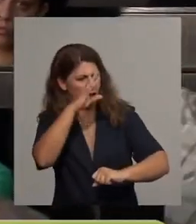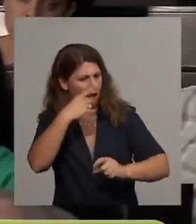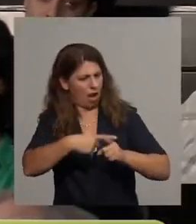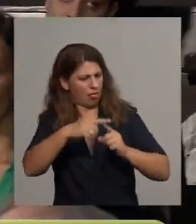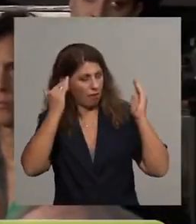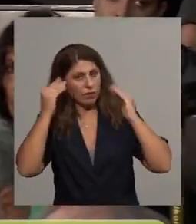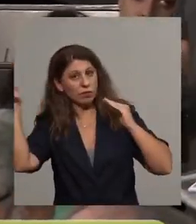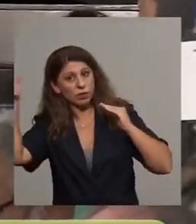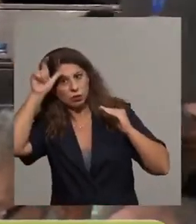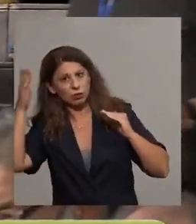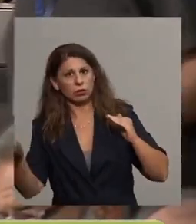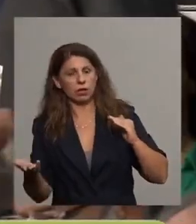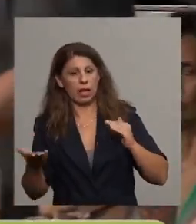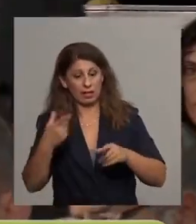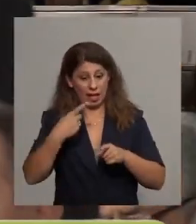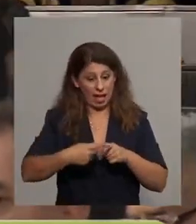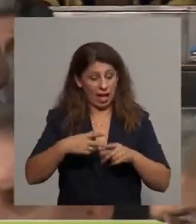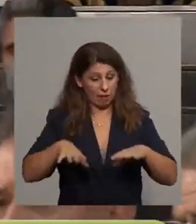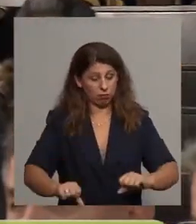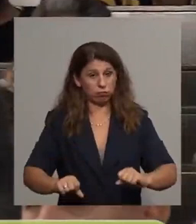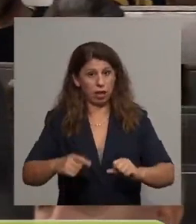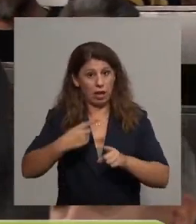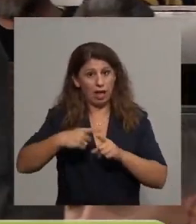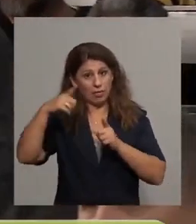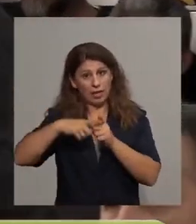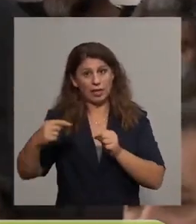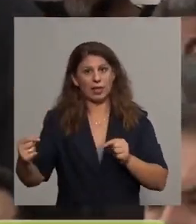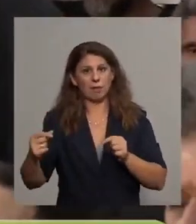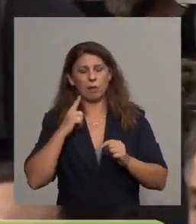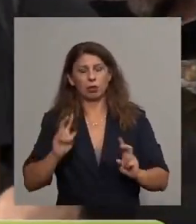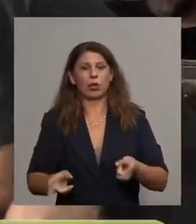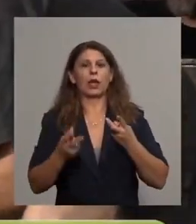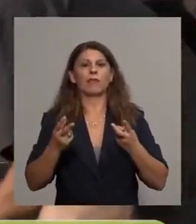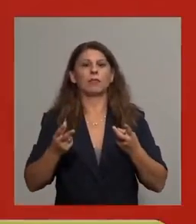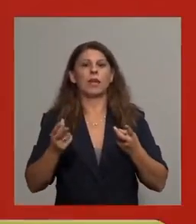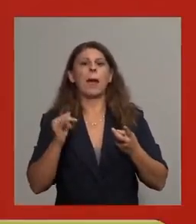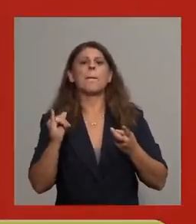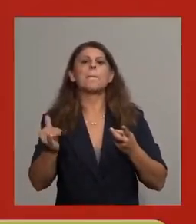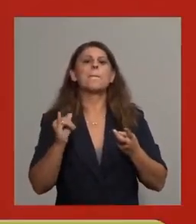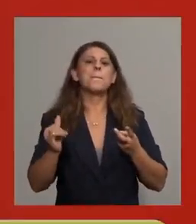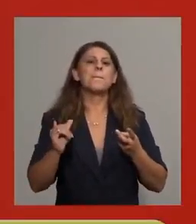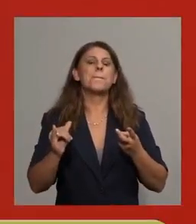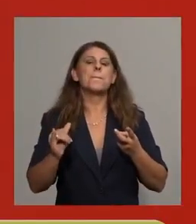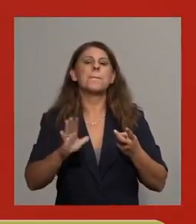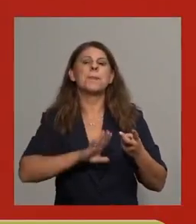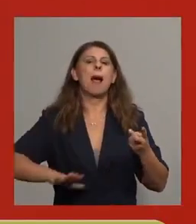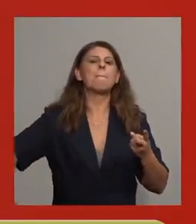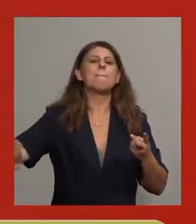δικαιώματα Ελλάδας και Κύπρου με το εφεύρημα της γαλάζιας πατρίδας. Η